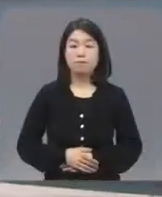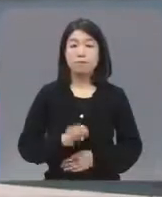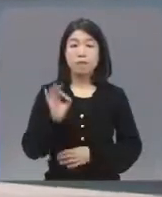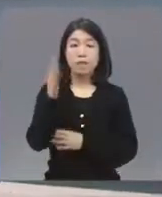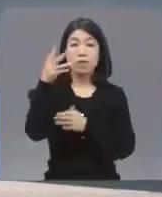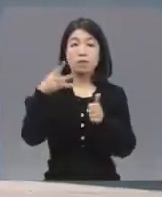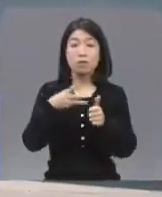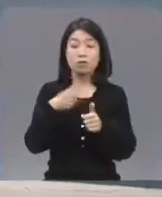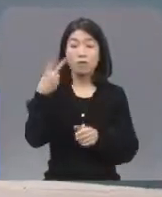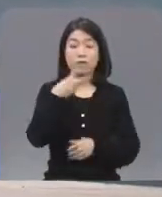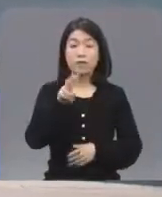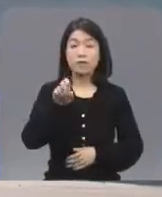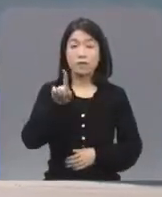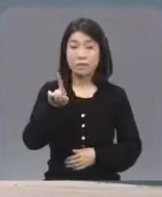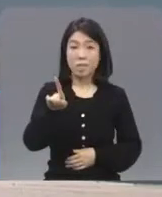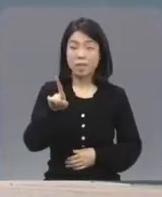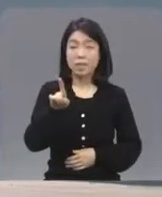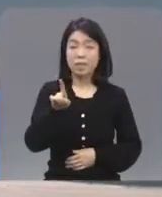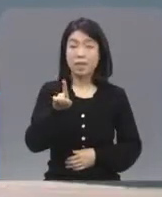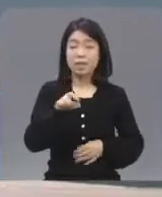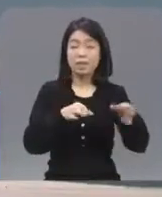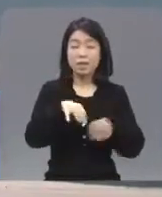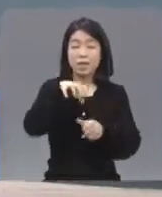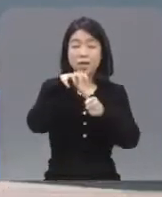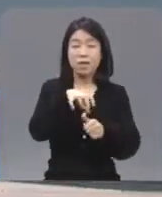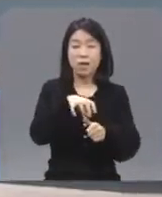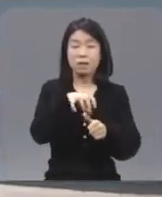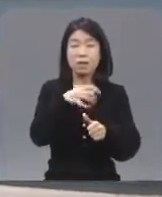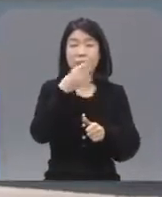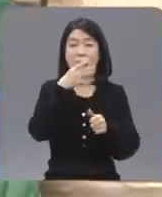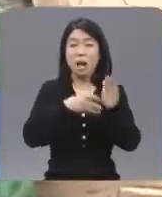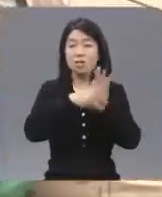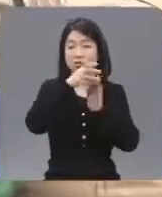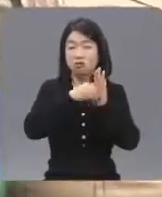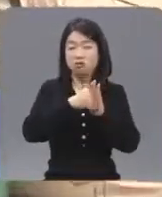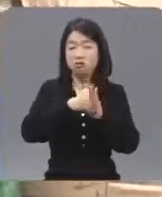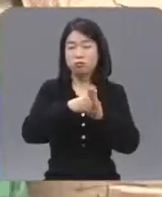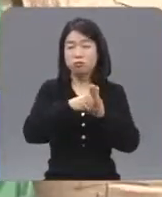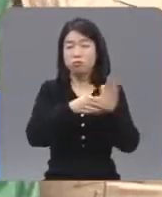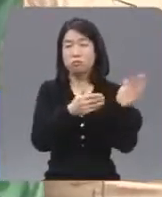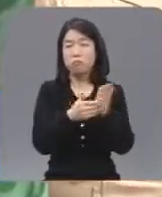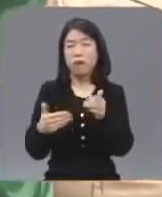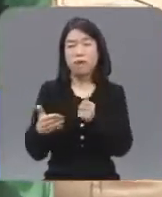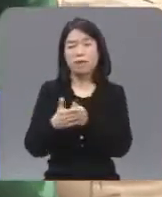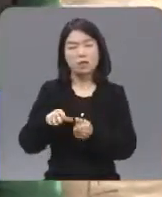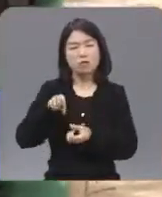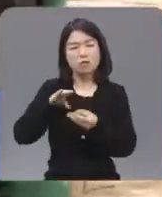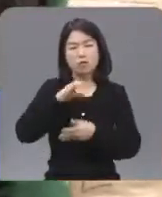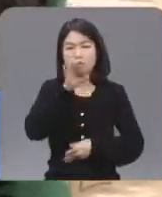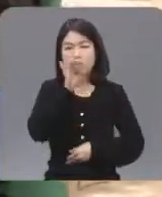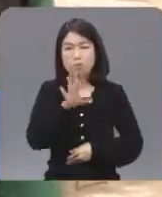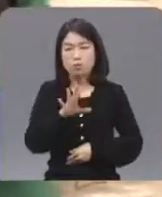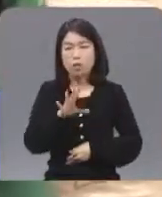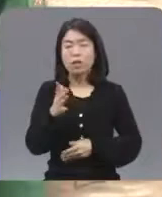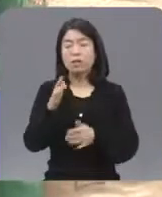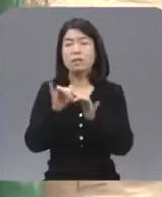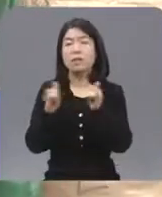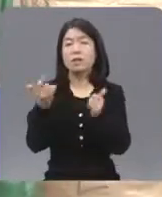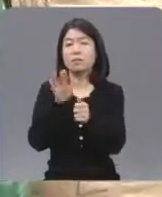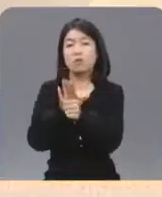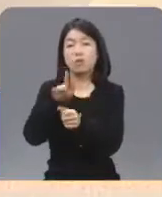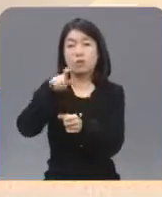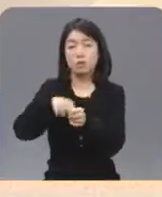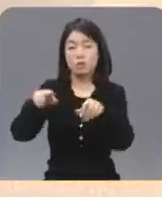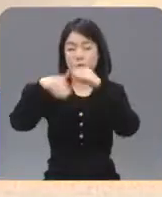영광군이 2021년산 시장 경리국 입찰에서 유찰돼 벼 출하가 어려운 농민들을 위해 농가가 보유한 건조벼